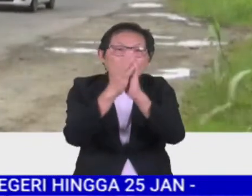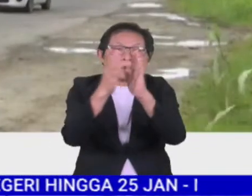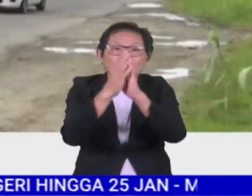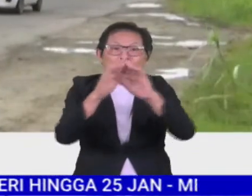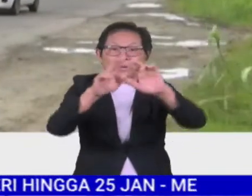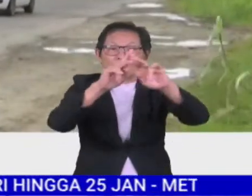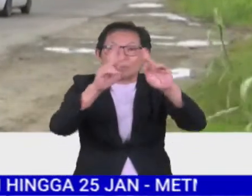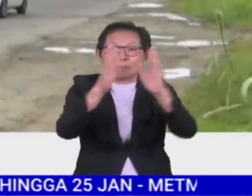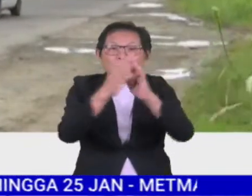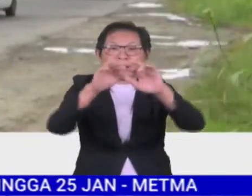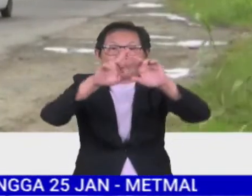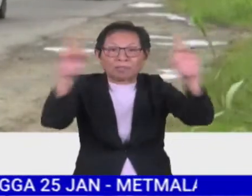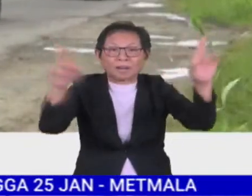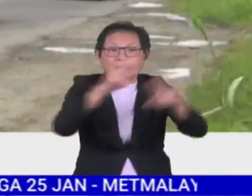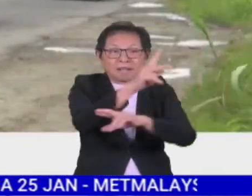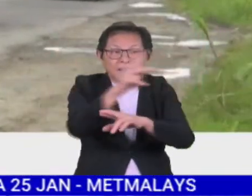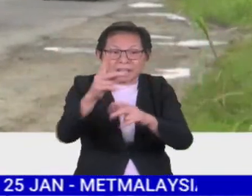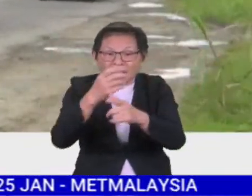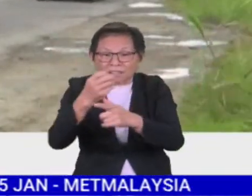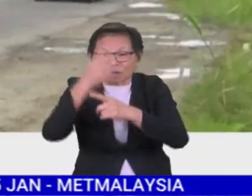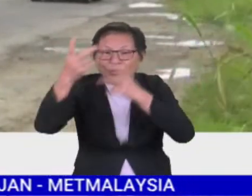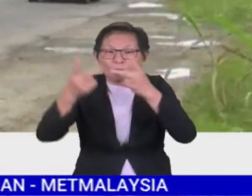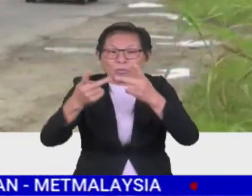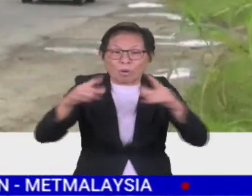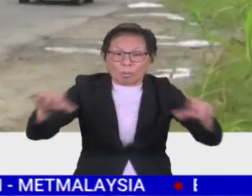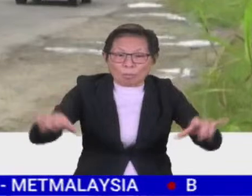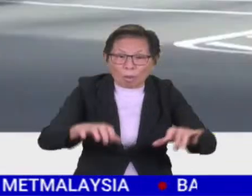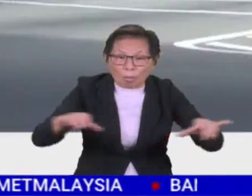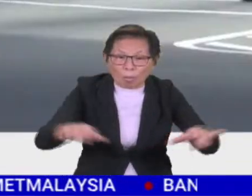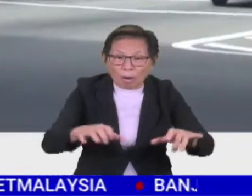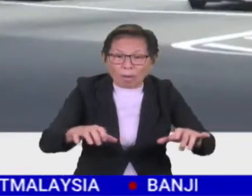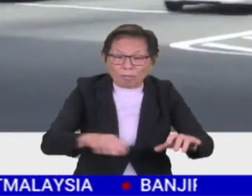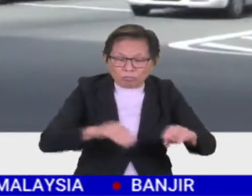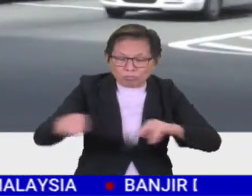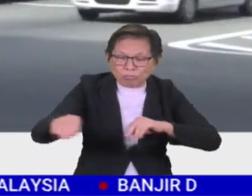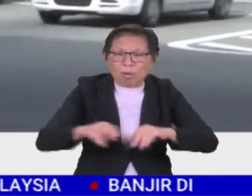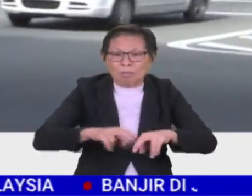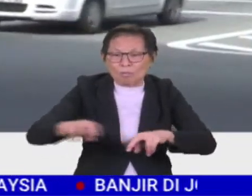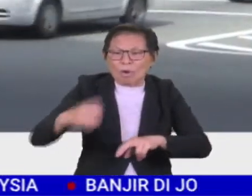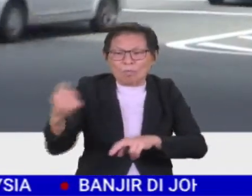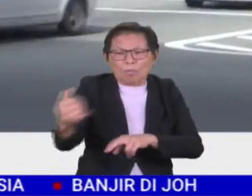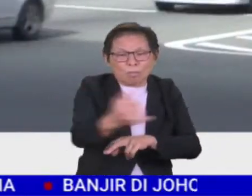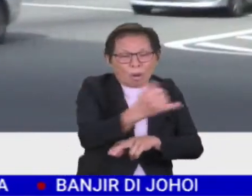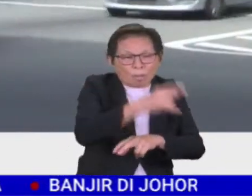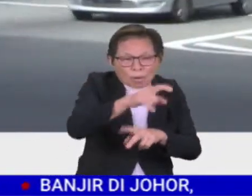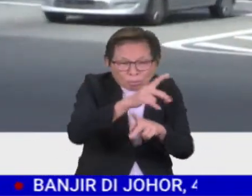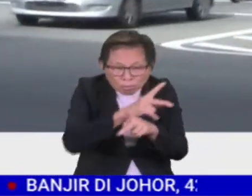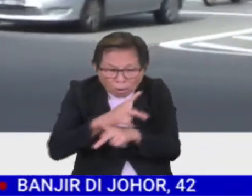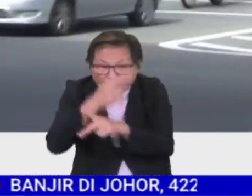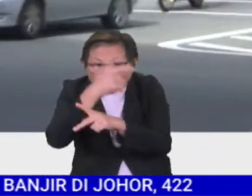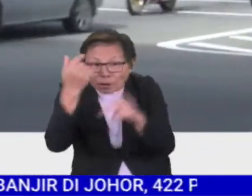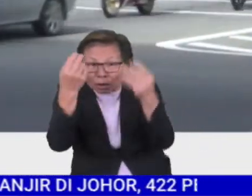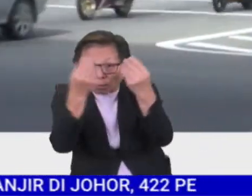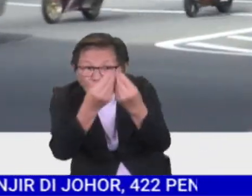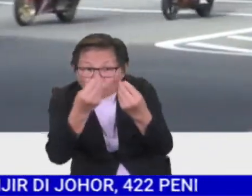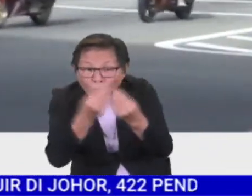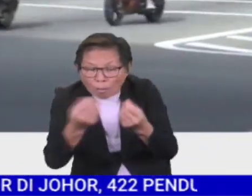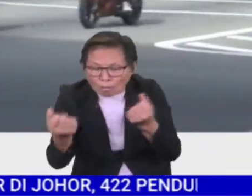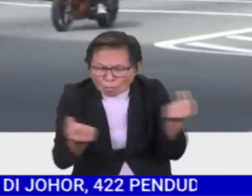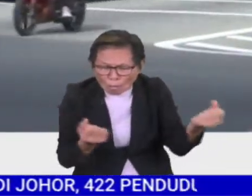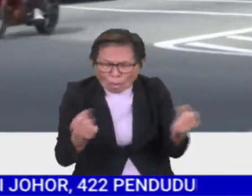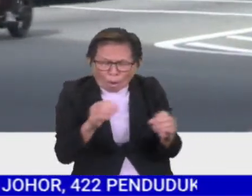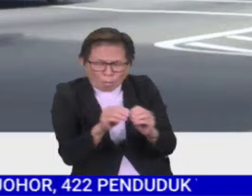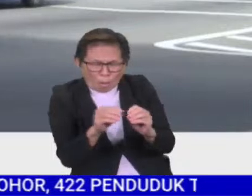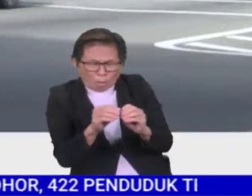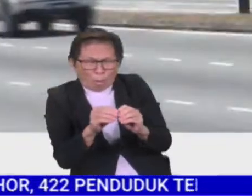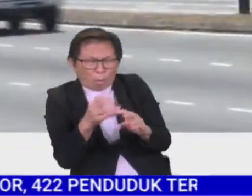Palu ataupun melakukan pergerakan penuh berhati-hati disebabkan jumlah kendaraan